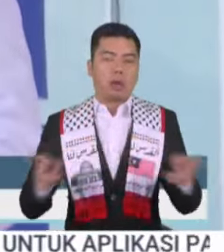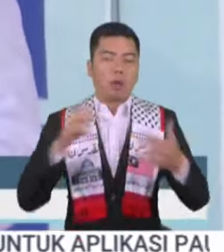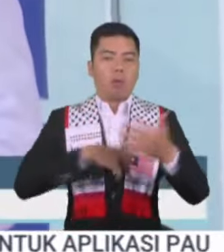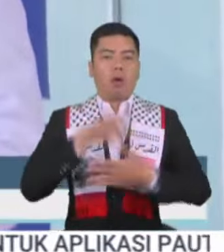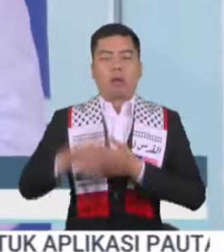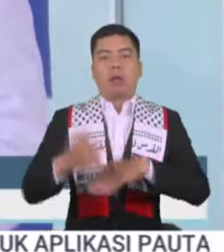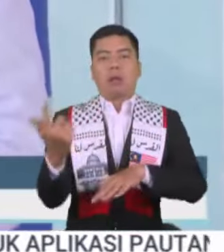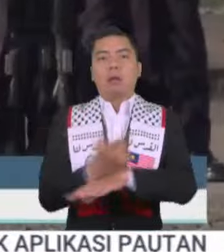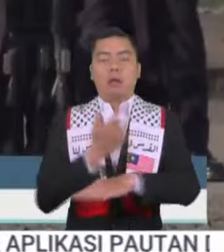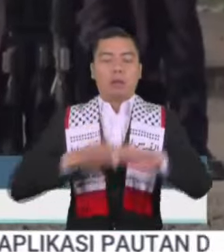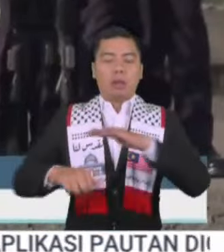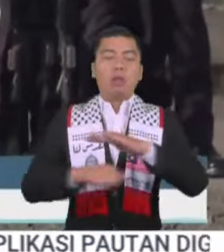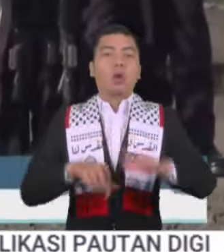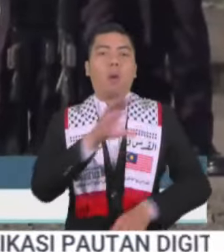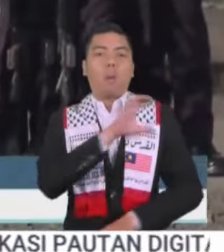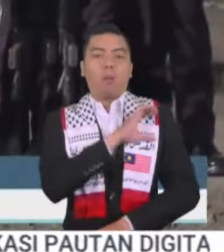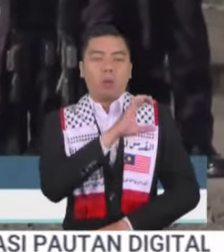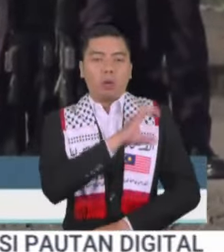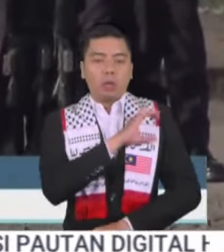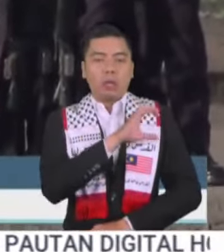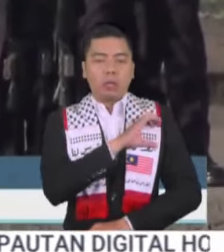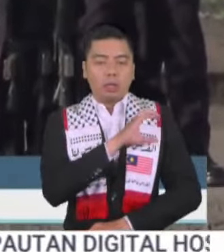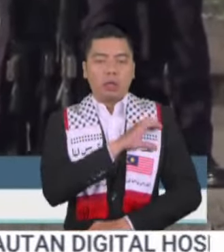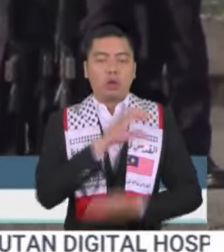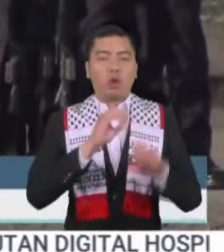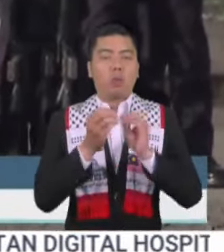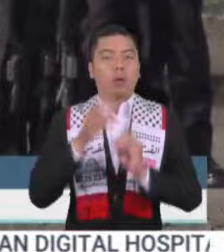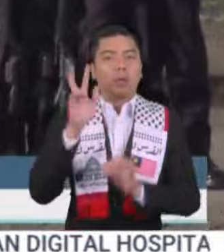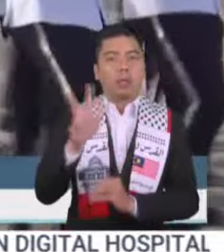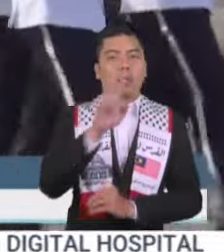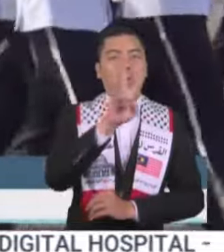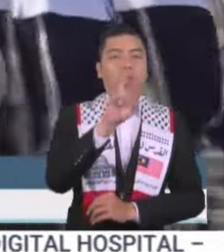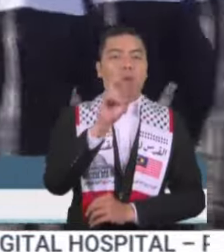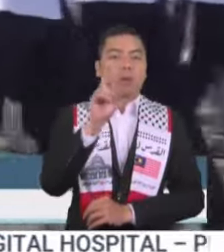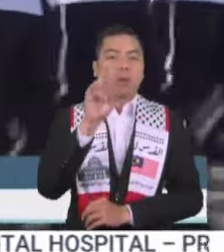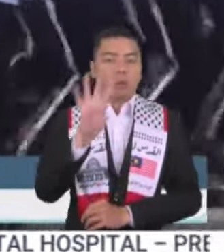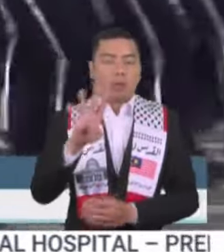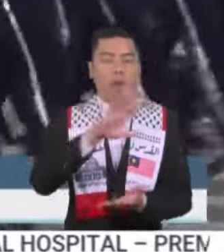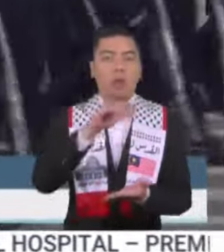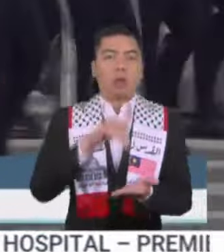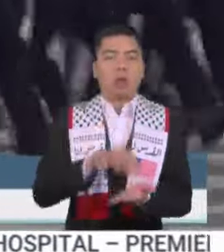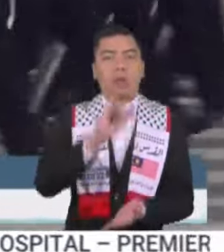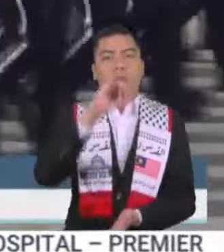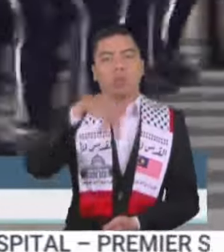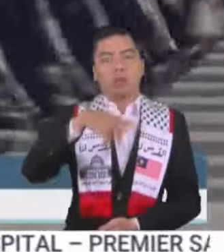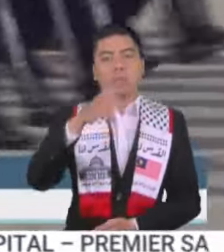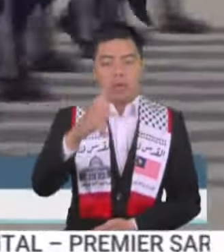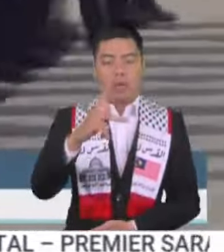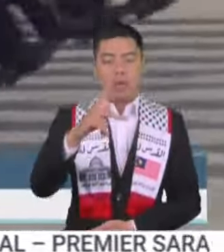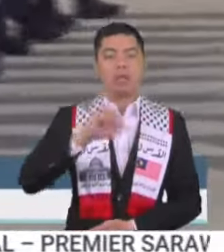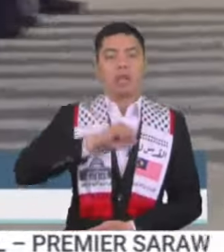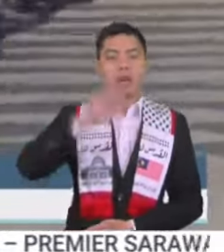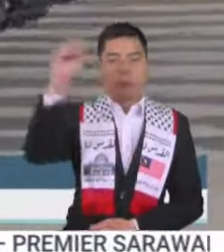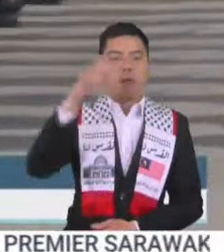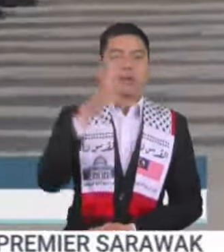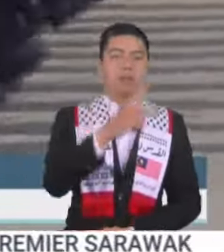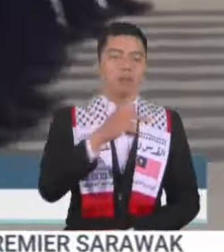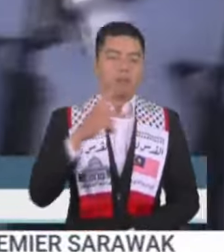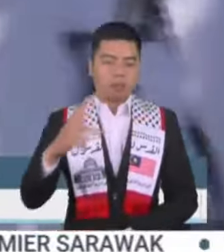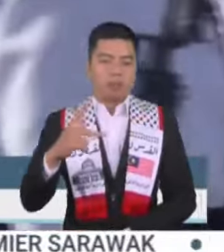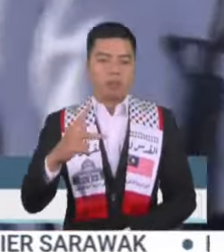program latihan asas kepolisan konstabel Siri 3 2024 di IPK Sabah Kota Kinabalu